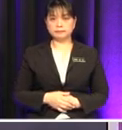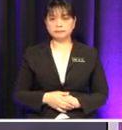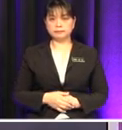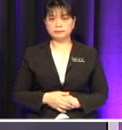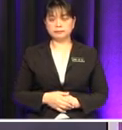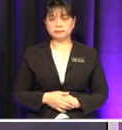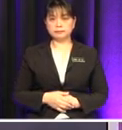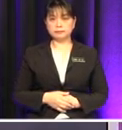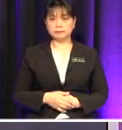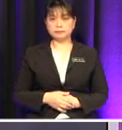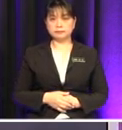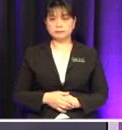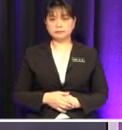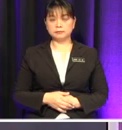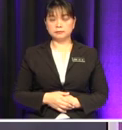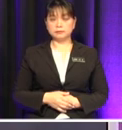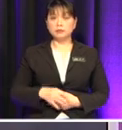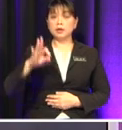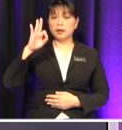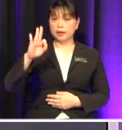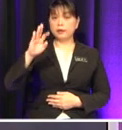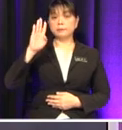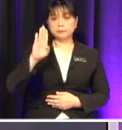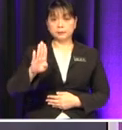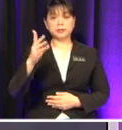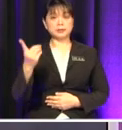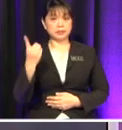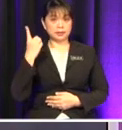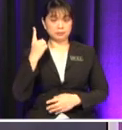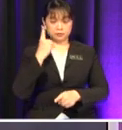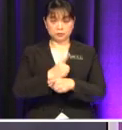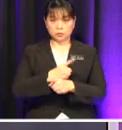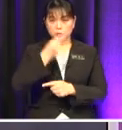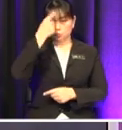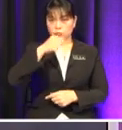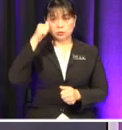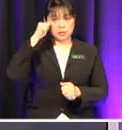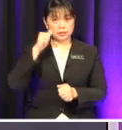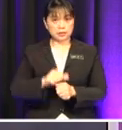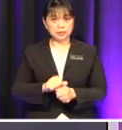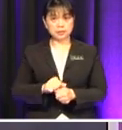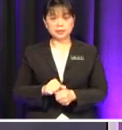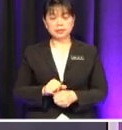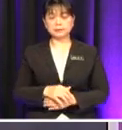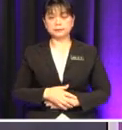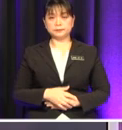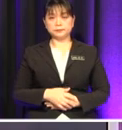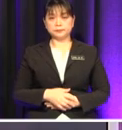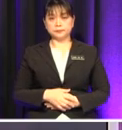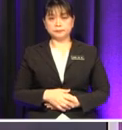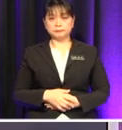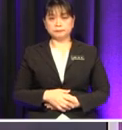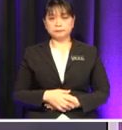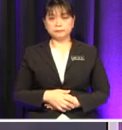okem Oke ini beban ini diet Oke jadi untuk mengingatkan ini sebab senang dah diberi